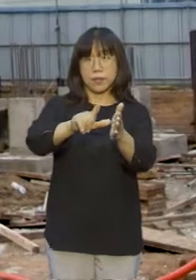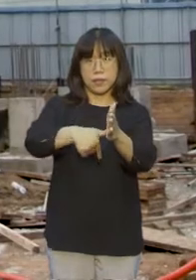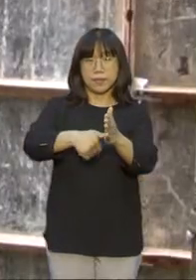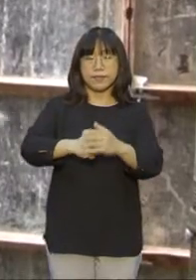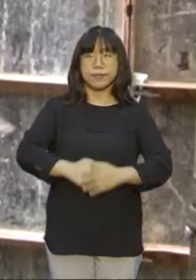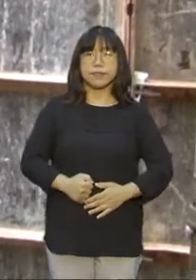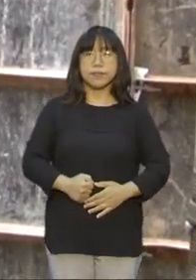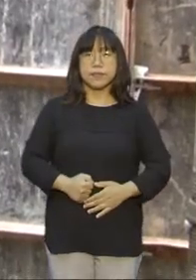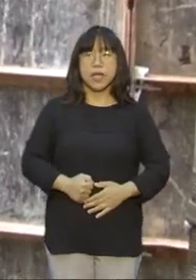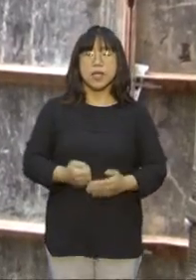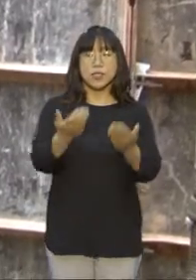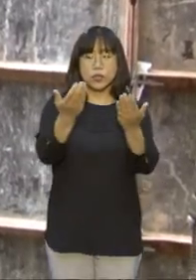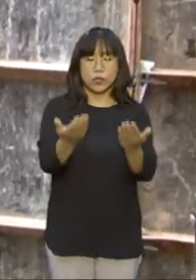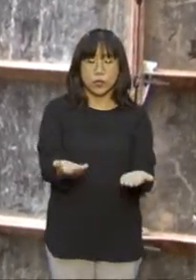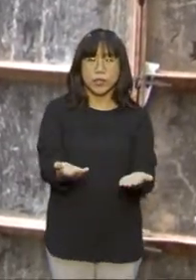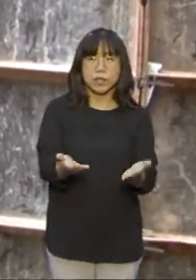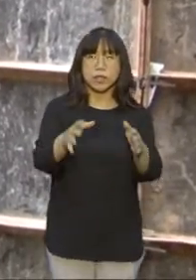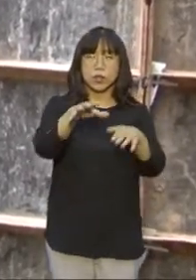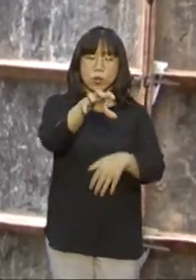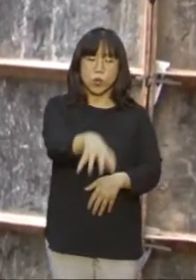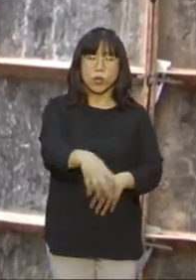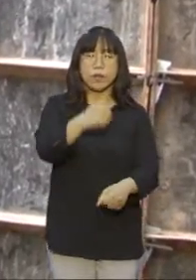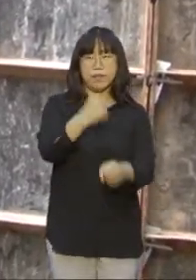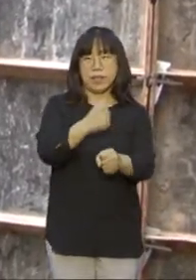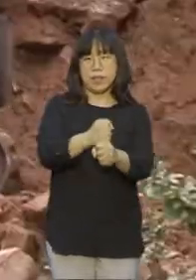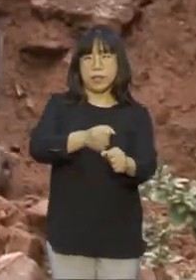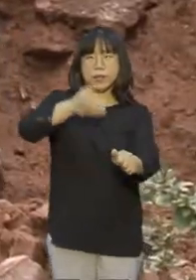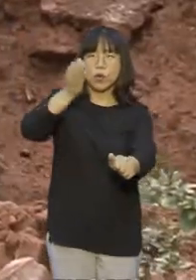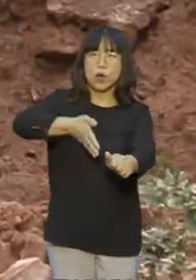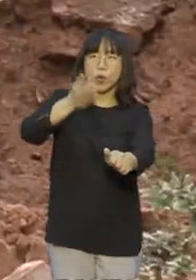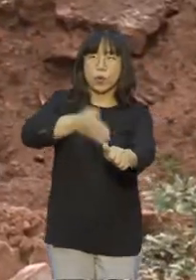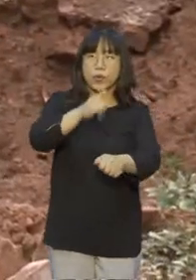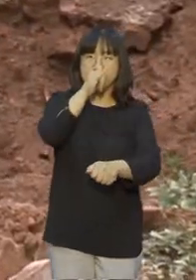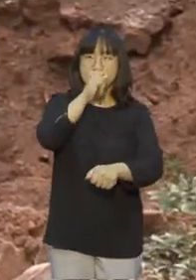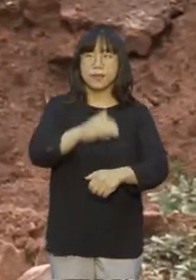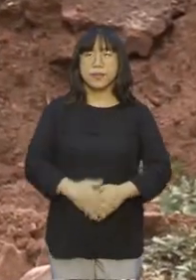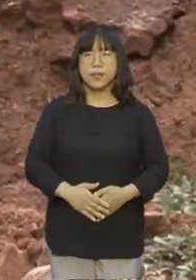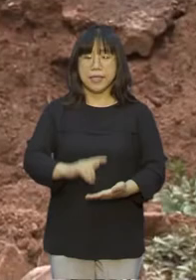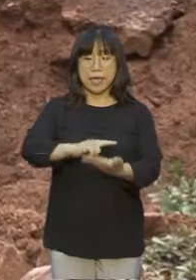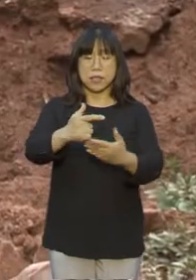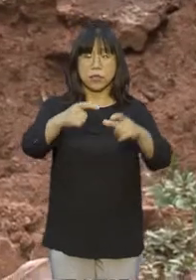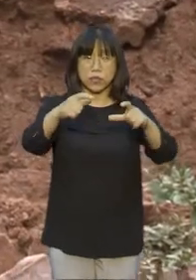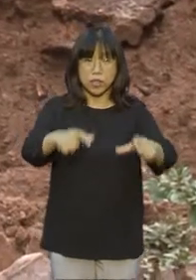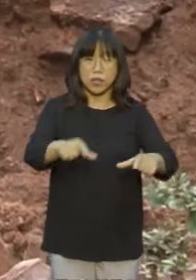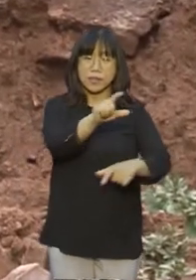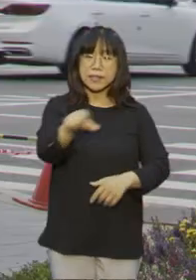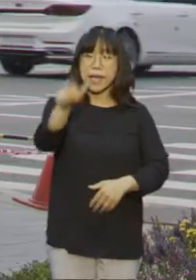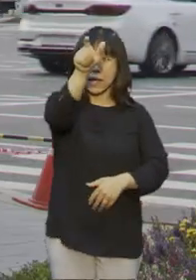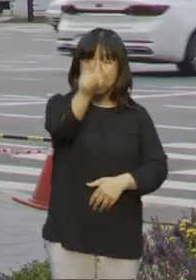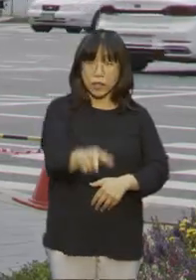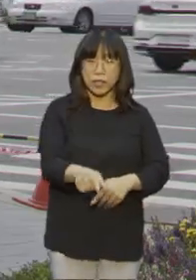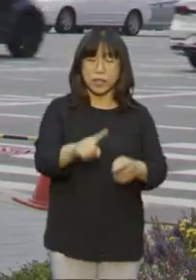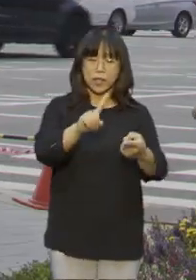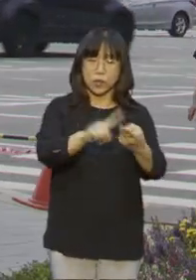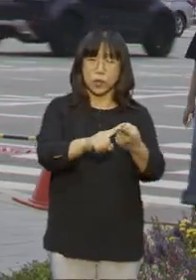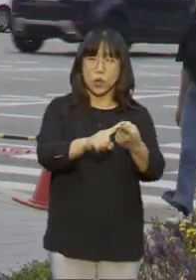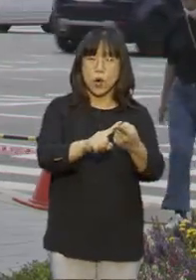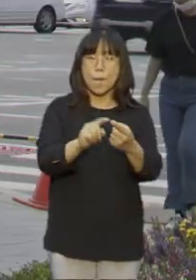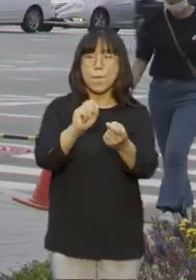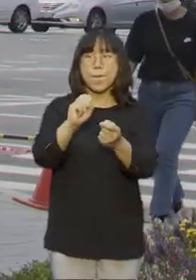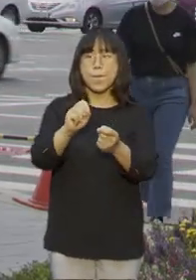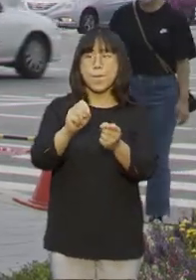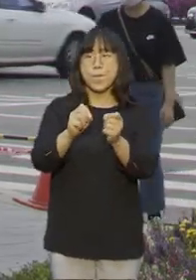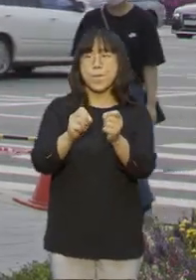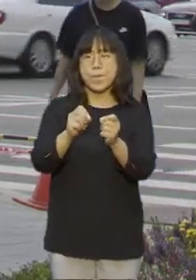휴식 시간제를 운영하고 현장 근로자를 위한 휴게시설을 설치하도록 권고하고 있습니다. 강서구청